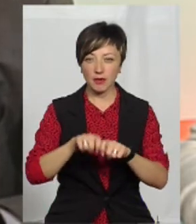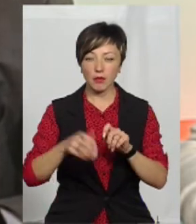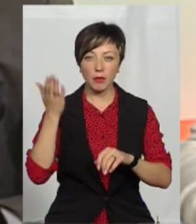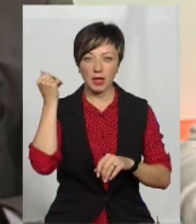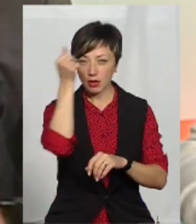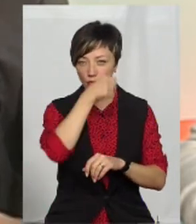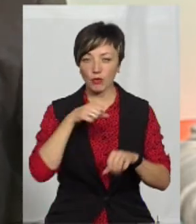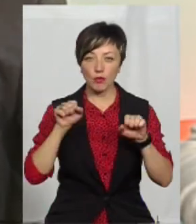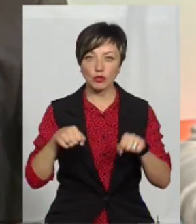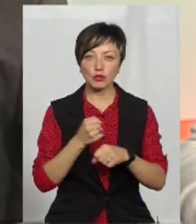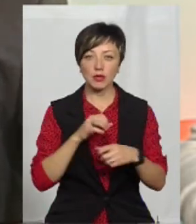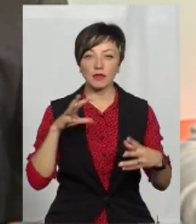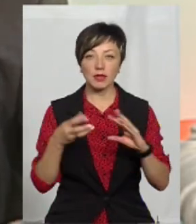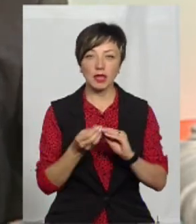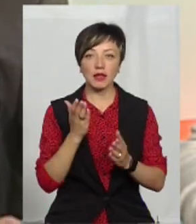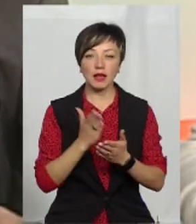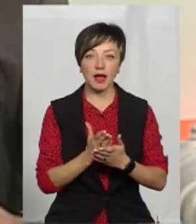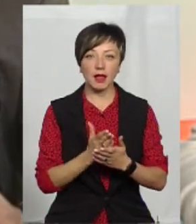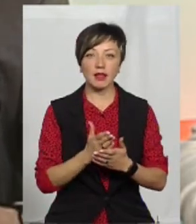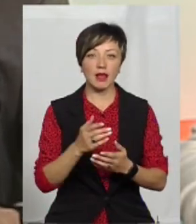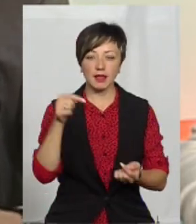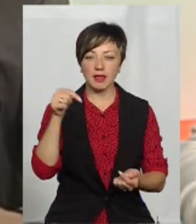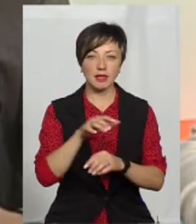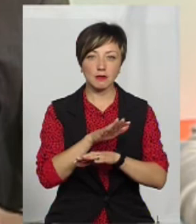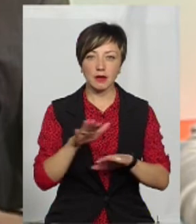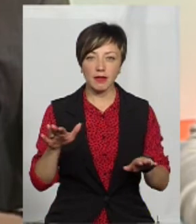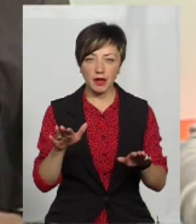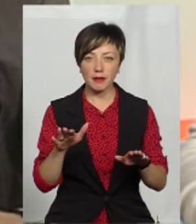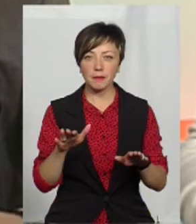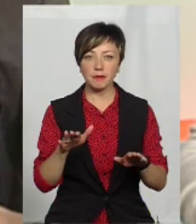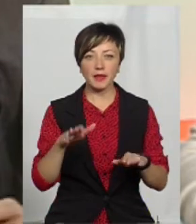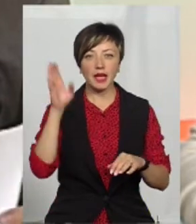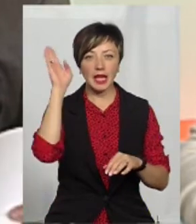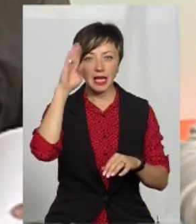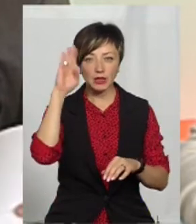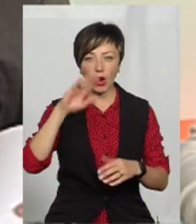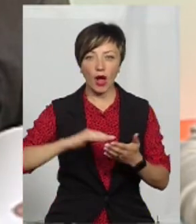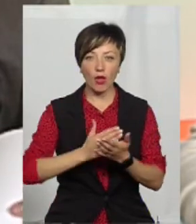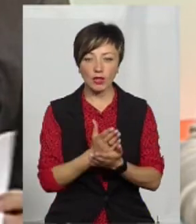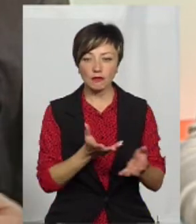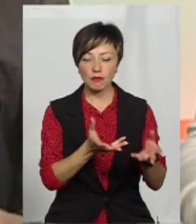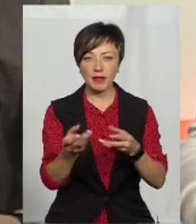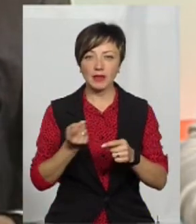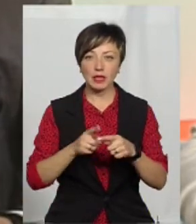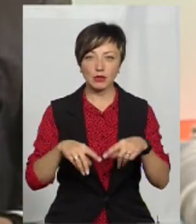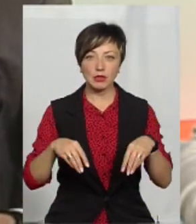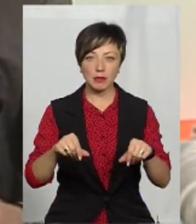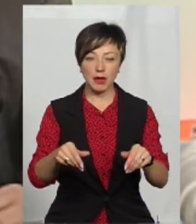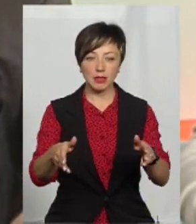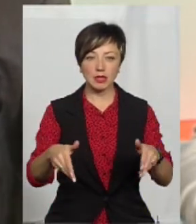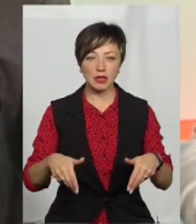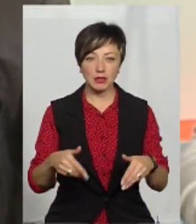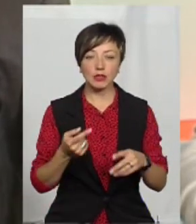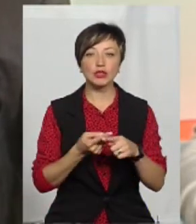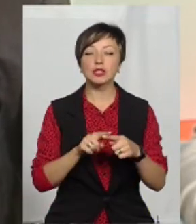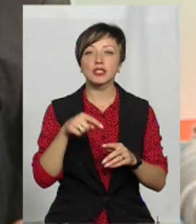попередніх років, можна зробити висновок про наявність несприятливих геологічно-сувних та гідрогеологічних впливів на дану земельну ділянку. Що